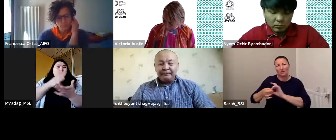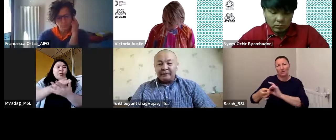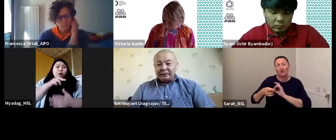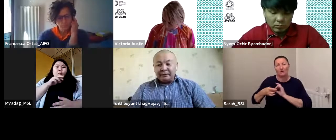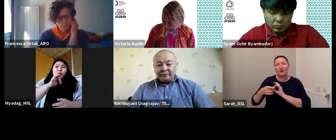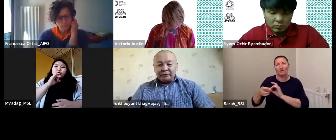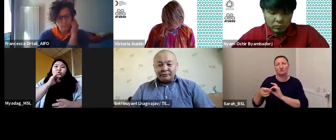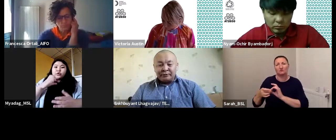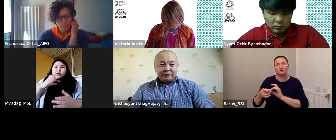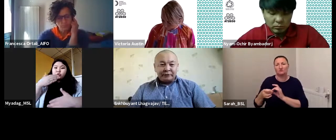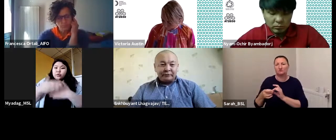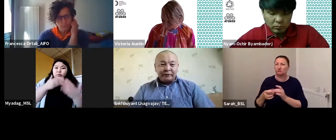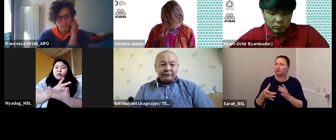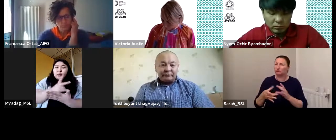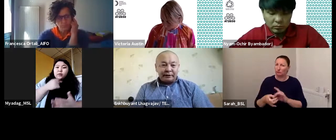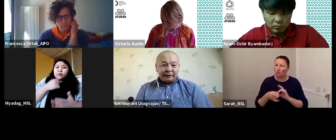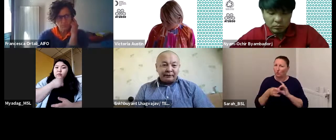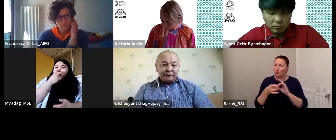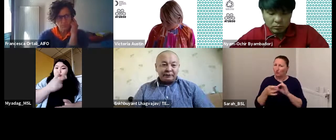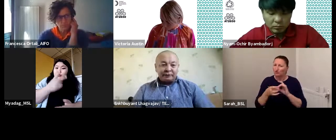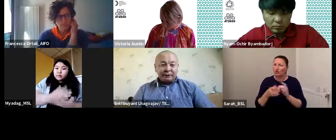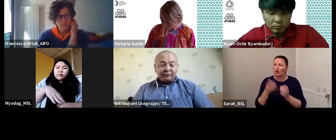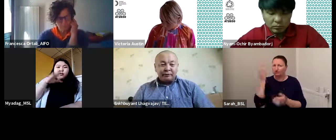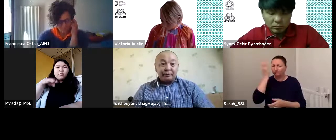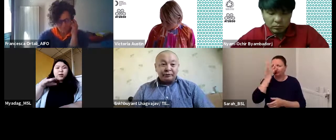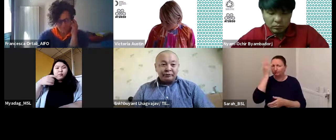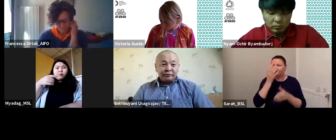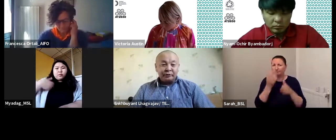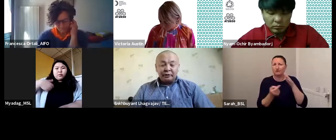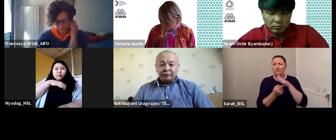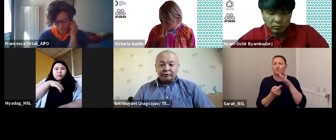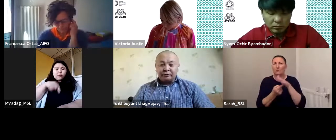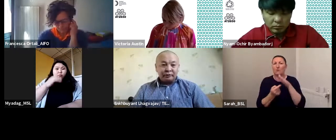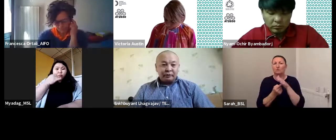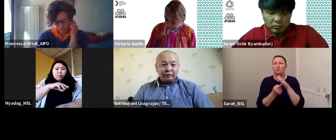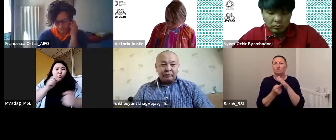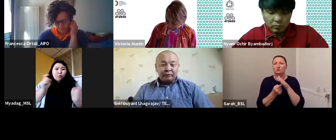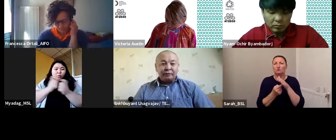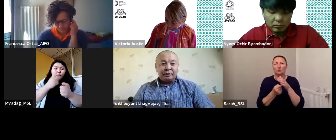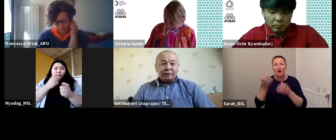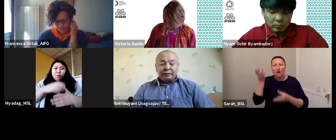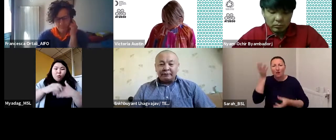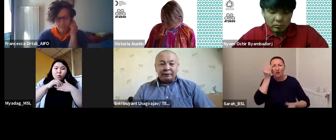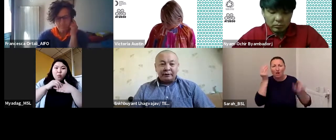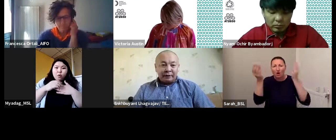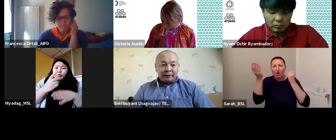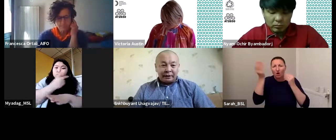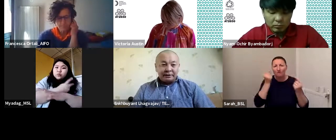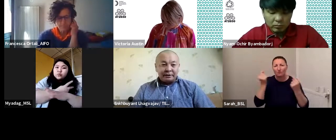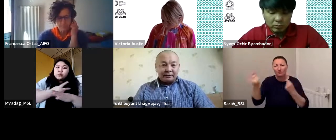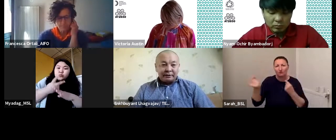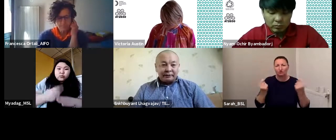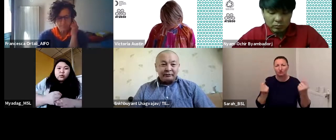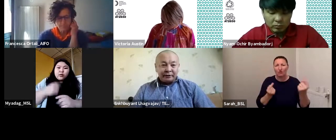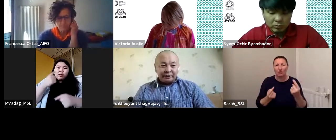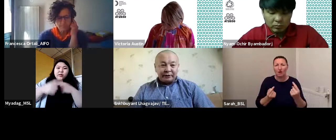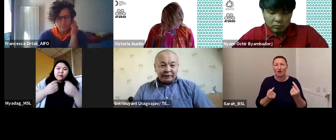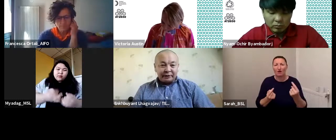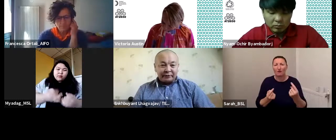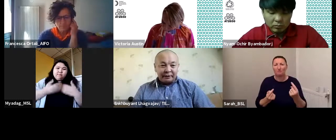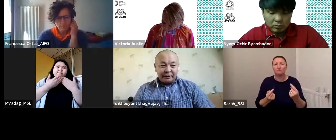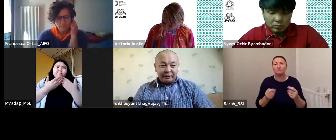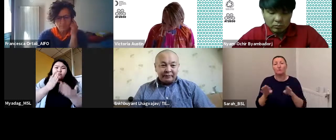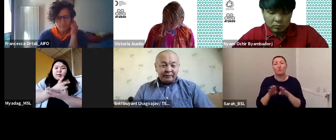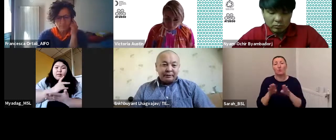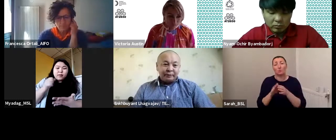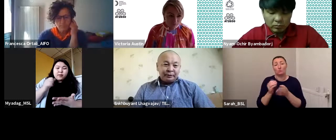байгаа. Тийм учраас бид нар бол энэ удаагийн уулзалтаар бол бүр бодит одоо үр дүн илүү их гарч ийн гэдгийг бол би энэ дээр